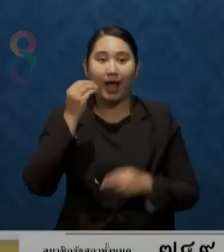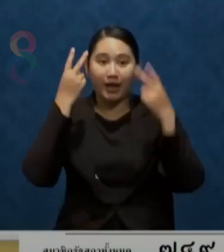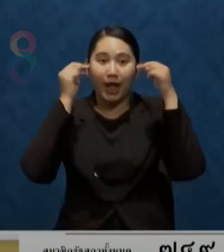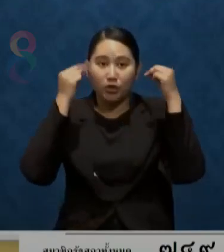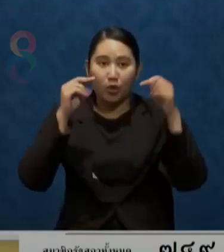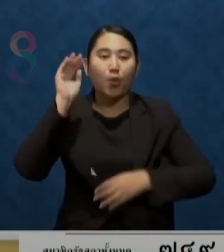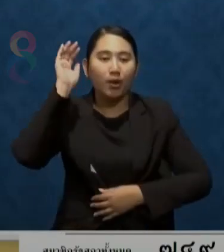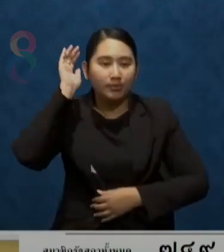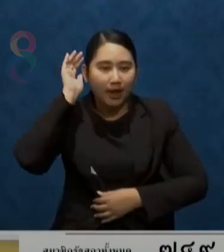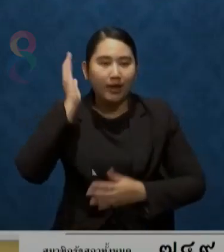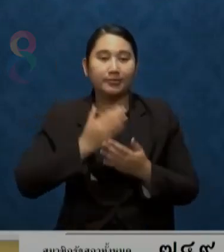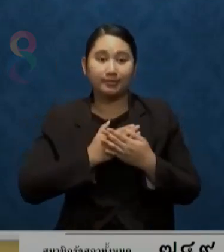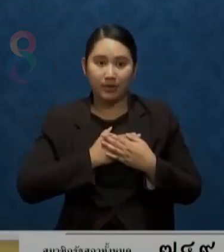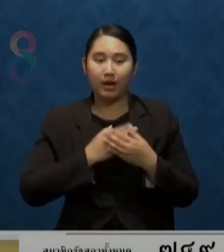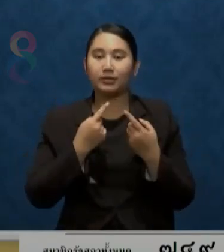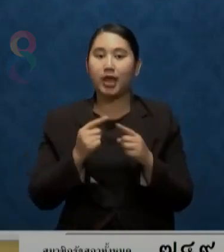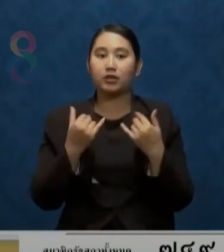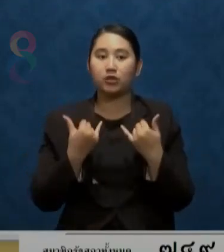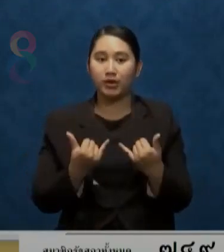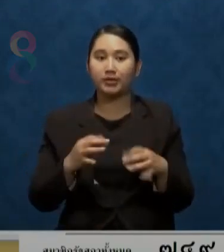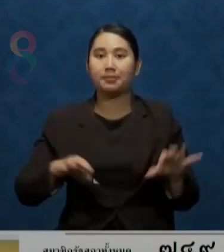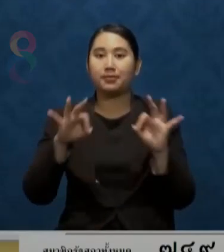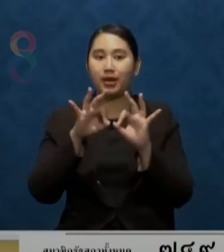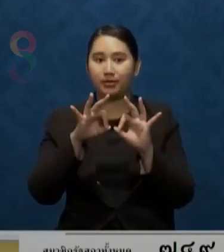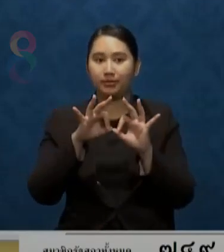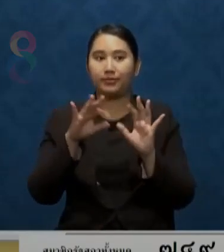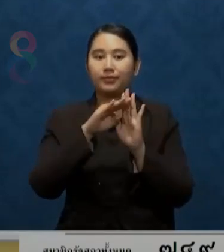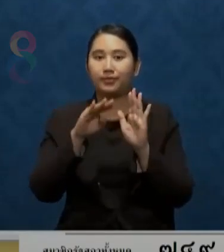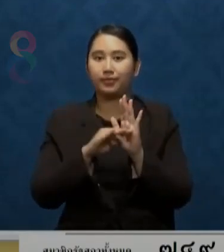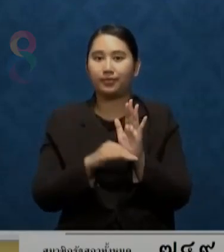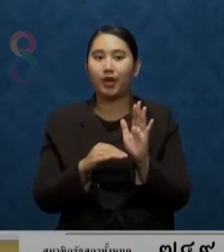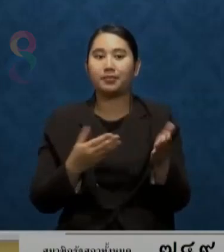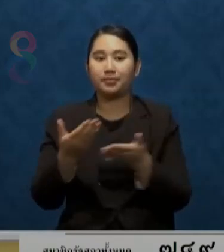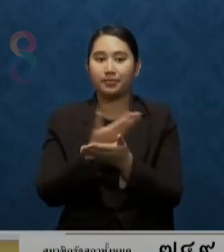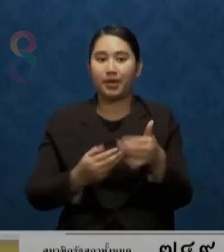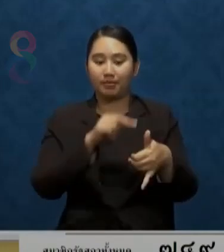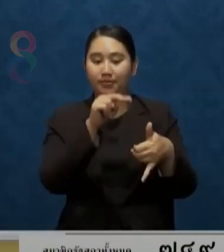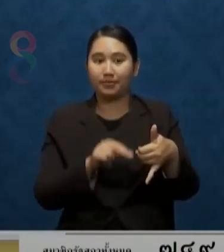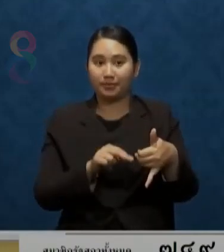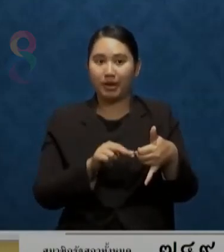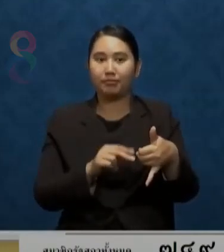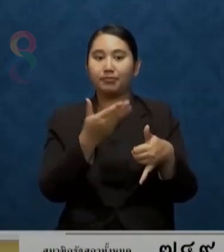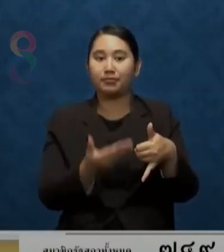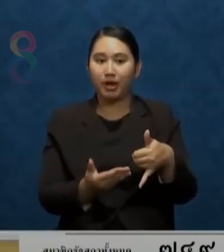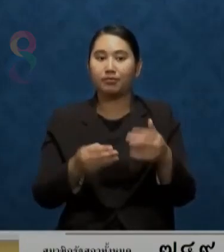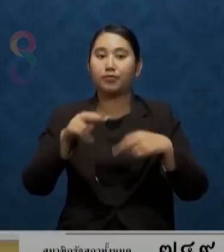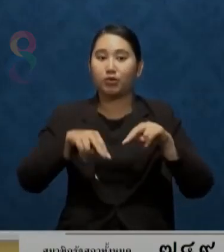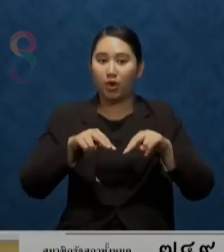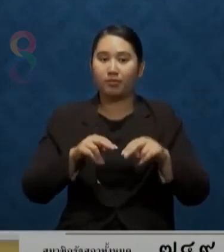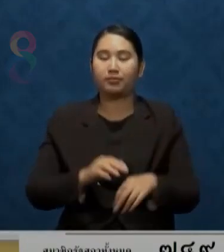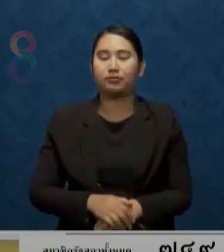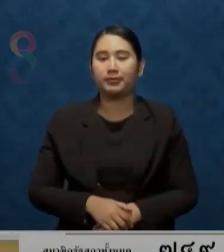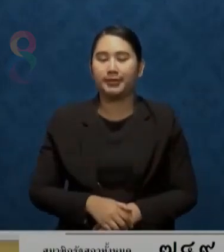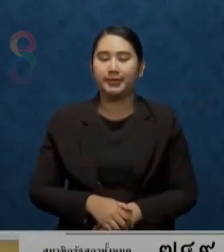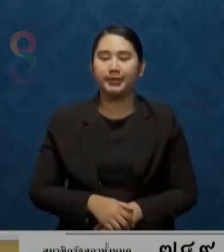เชื่อเป็นความศรัทธาแต่เราอยู่ในกระบวนการในการพิจารณาตรวจสอบคุณสมบัติความประพฤติผมไม่อยากเห็นภา